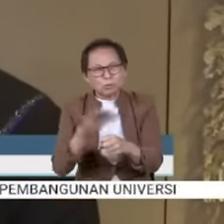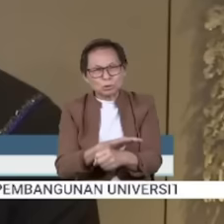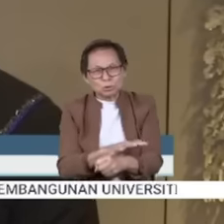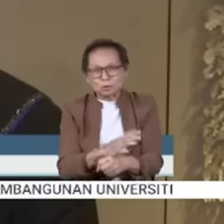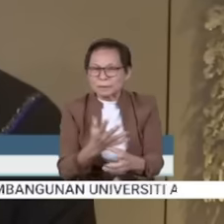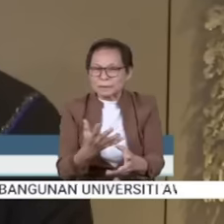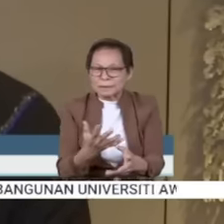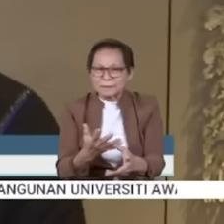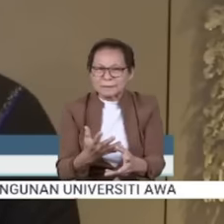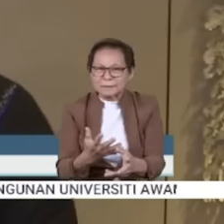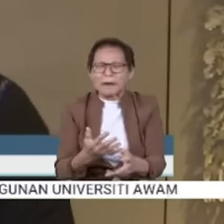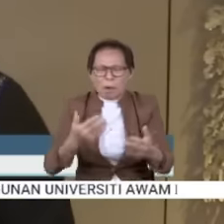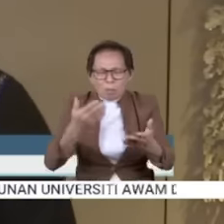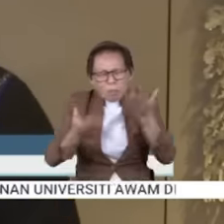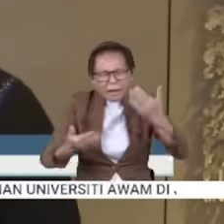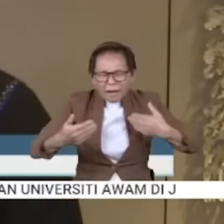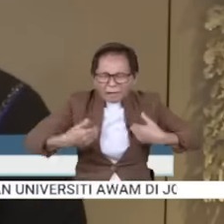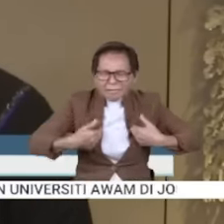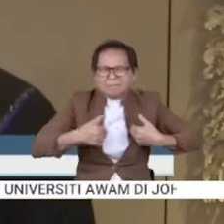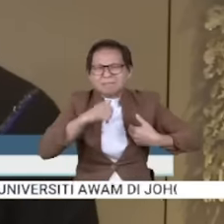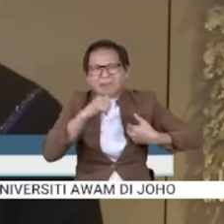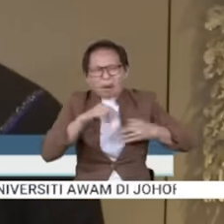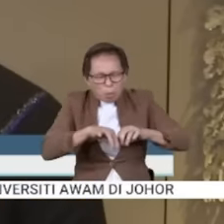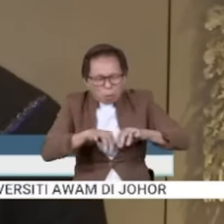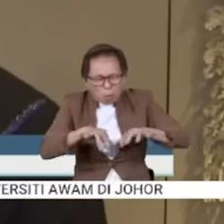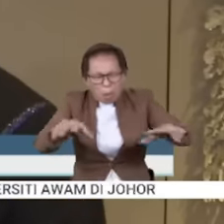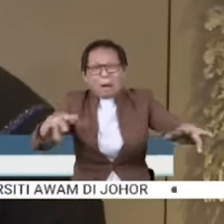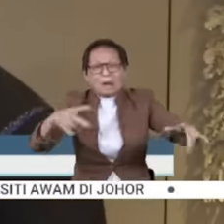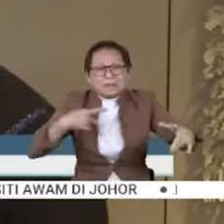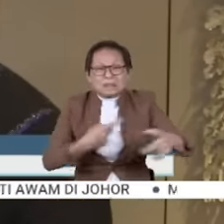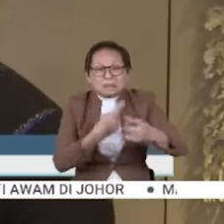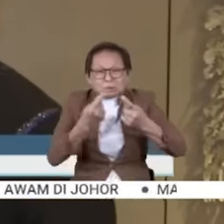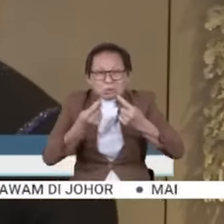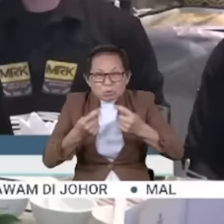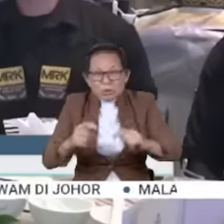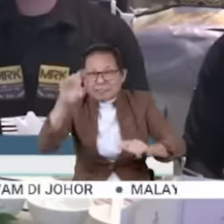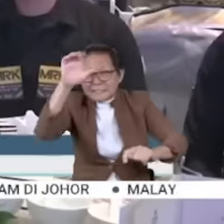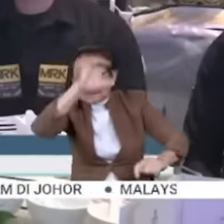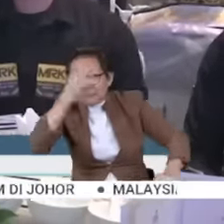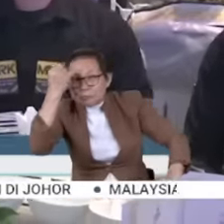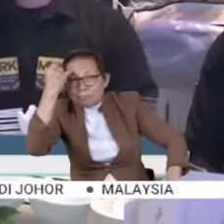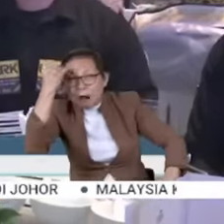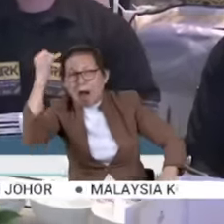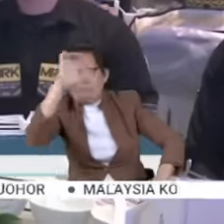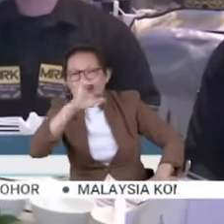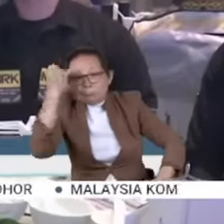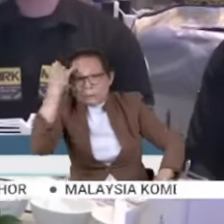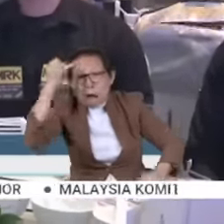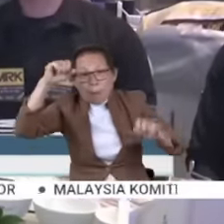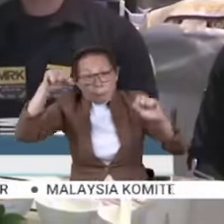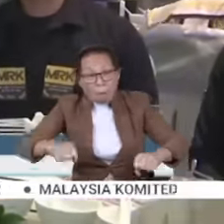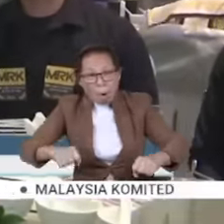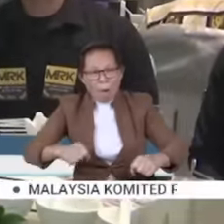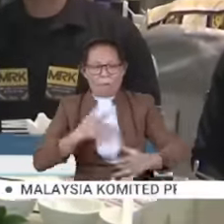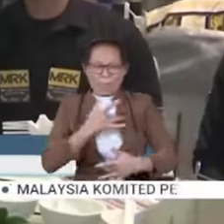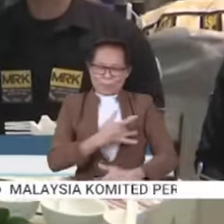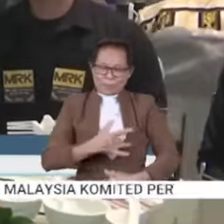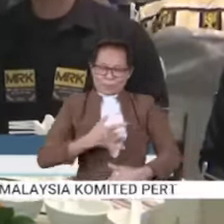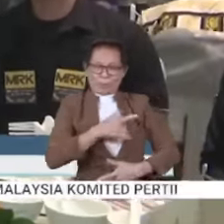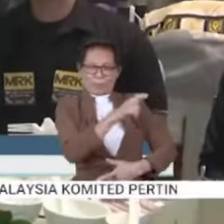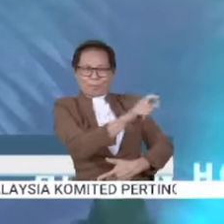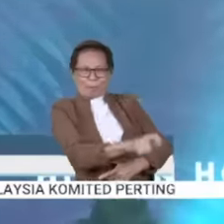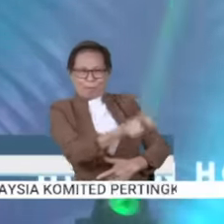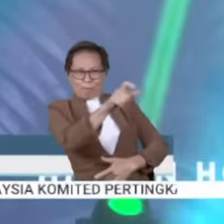tidak terlalu meluas jadi kita cerai untuk cari something yang boleh menghargai orang